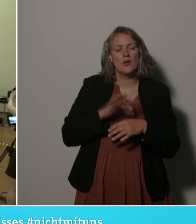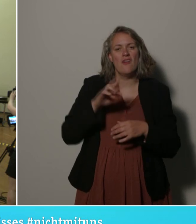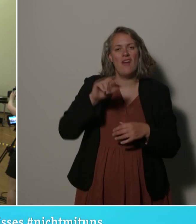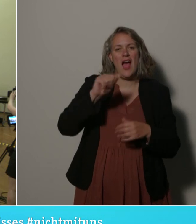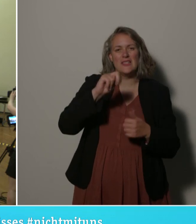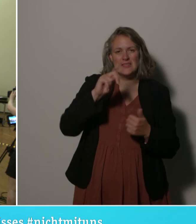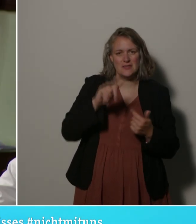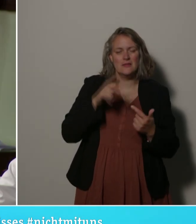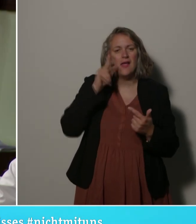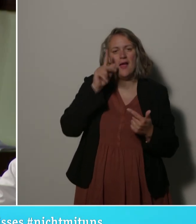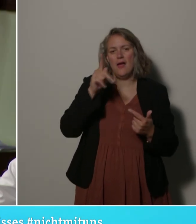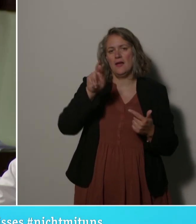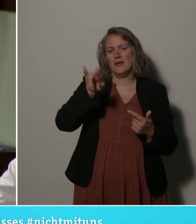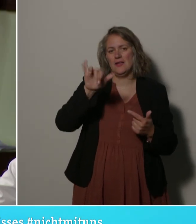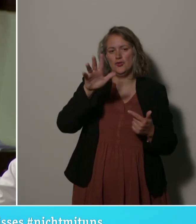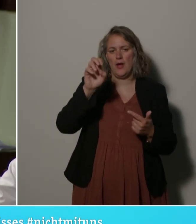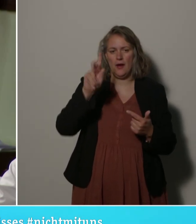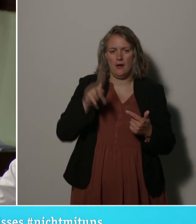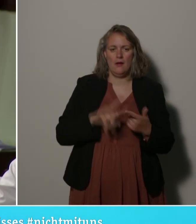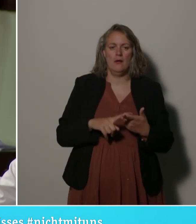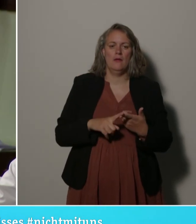Grischek einordnen für das